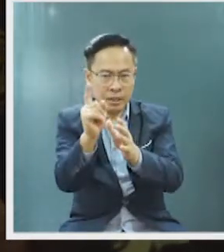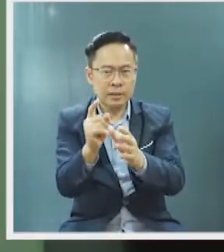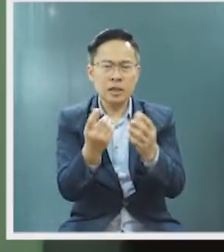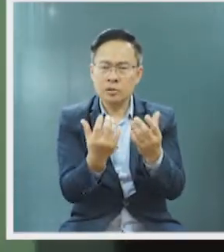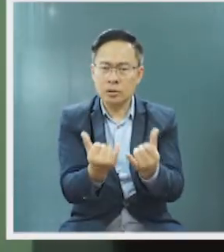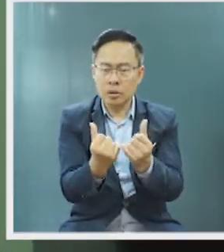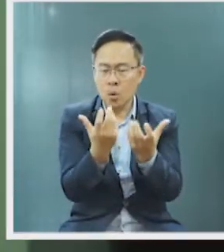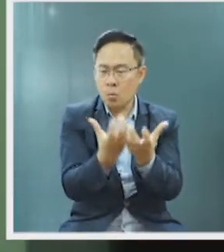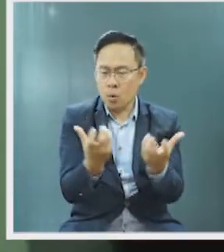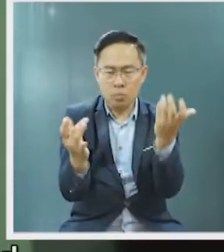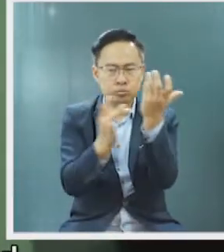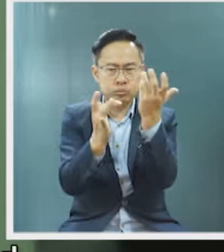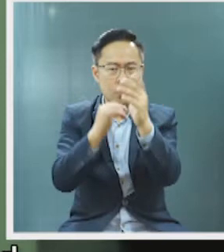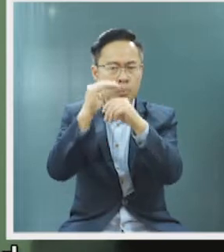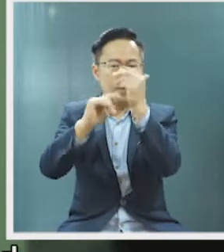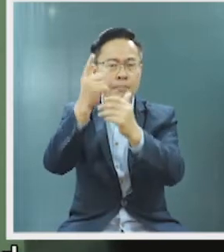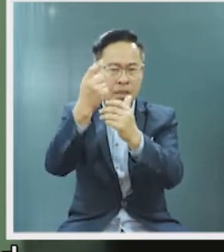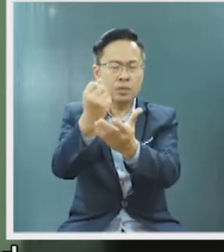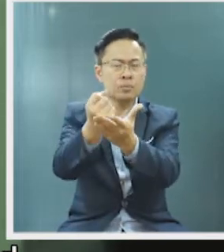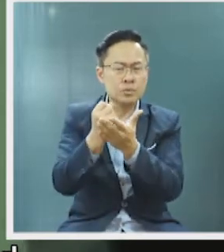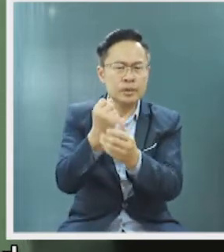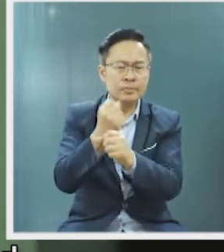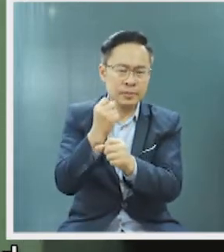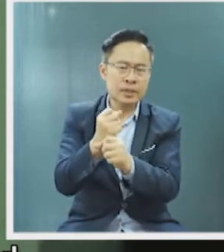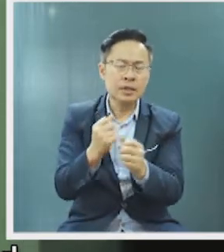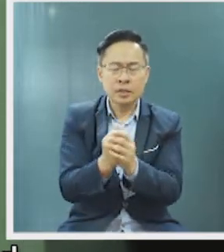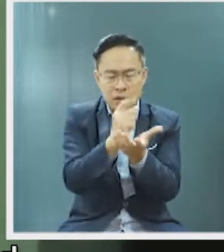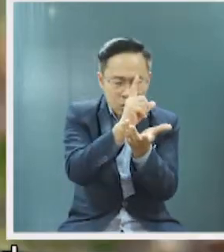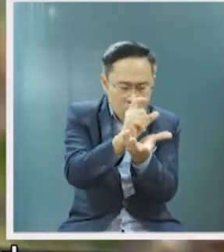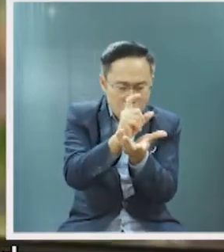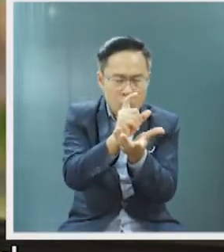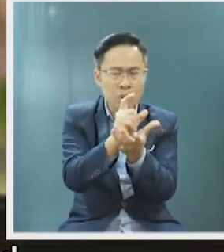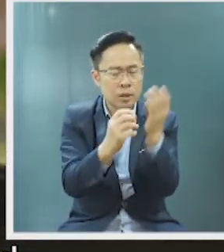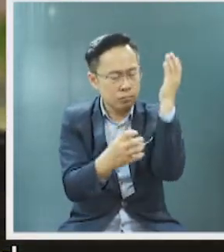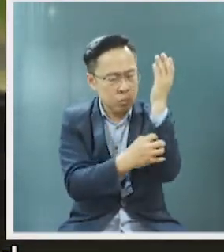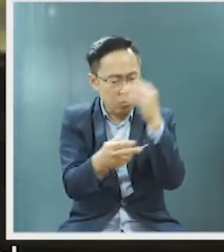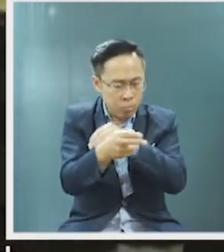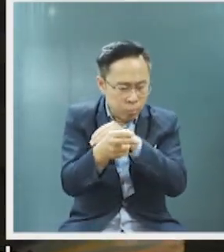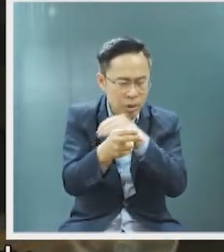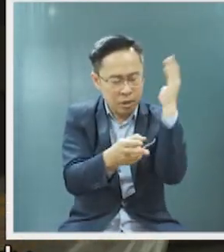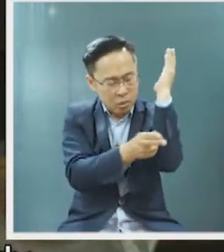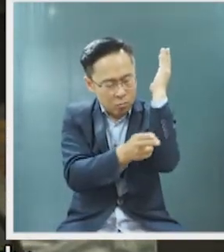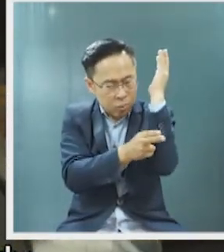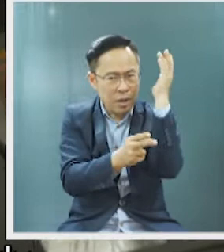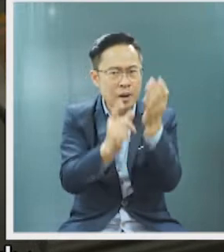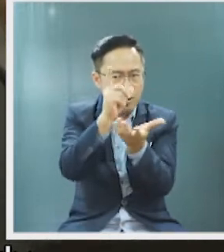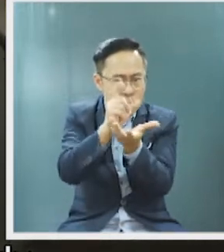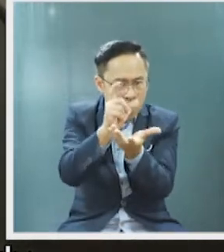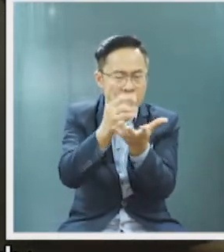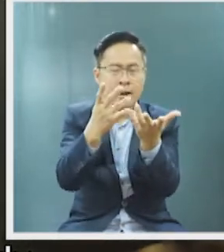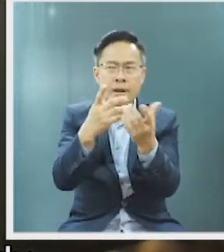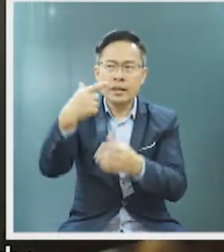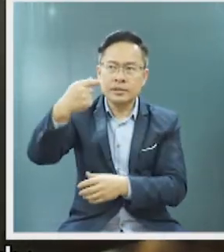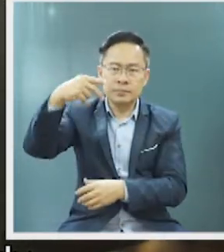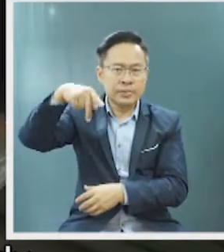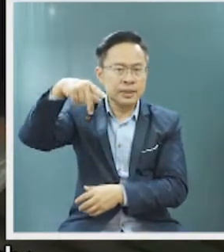าเมื่อก่อนเพราะเรามีเครื่องมือที่ทันสมัยที่นำเข้ามาพวก GPS พวกกล้องพวกอะไรที่มันจะคอยบันทึกข้อมูลอะไรนี้เก็บข้อมูลเพื่อ